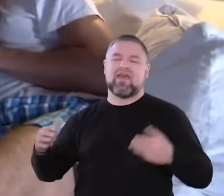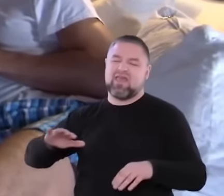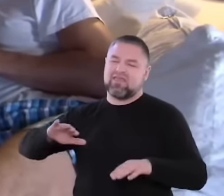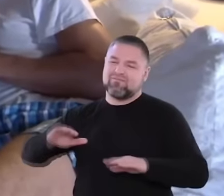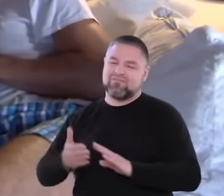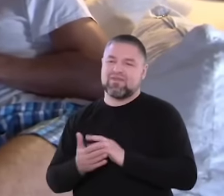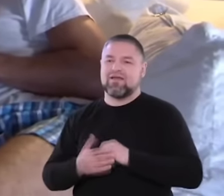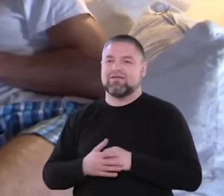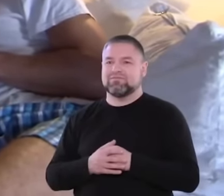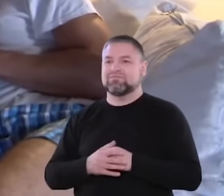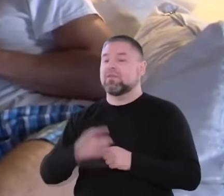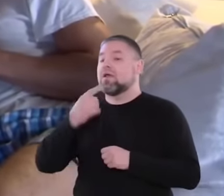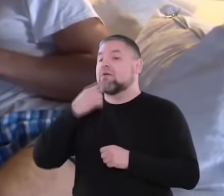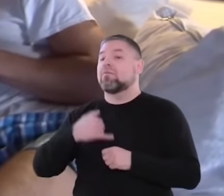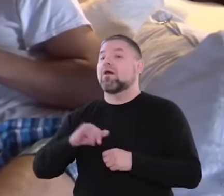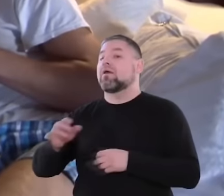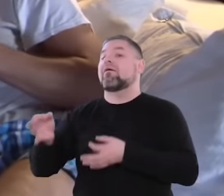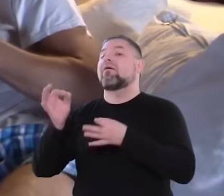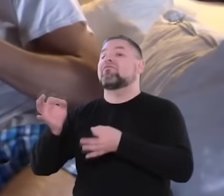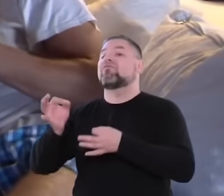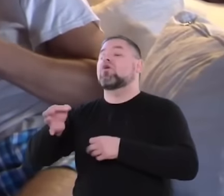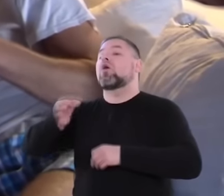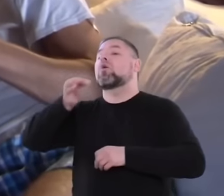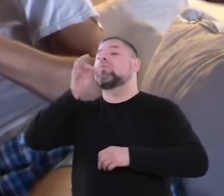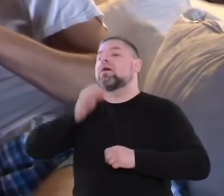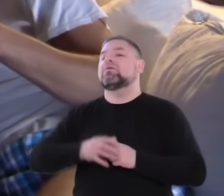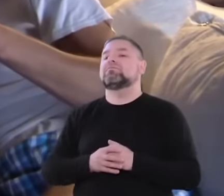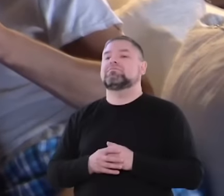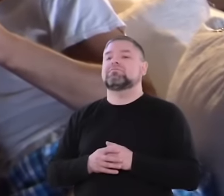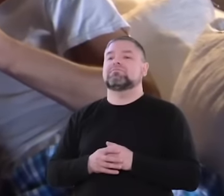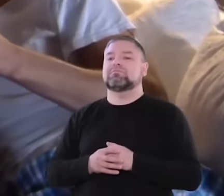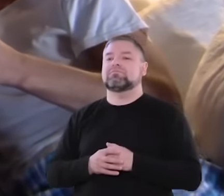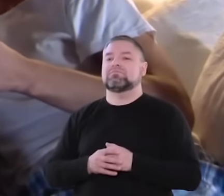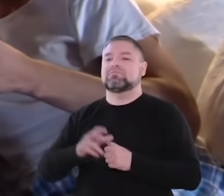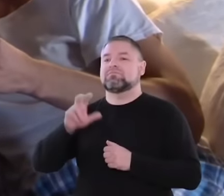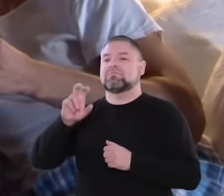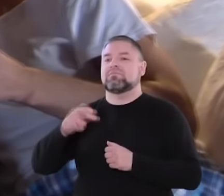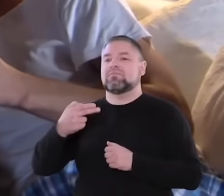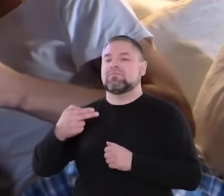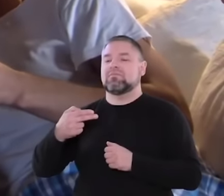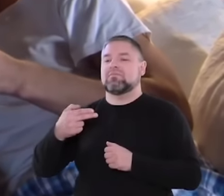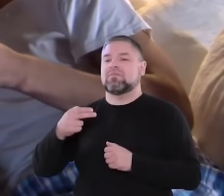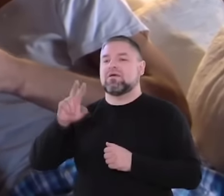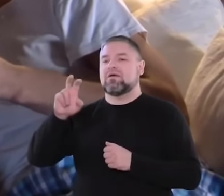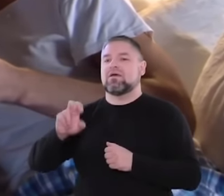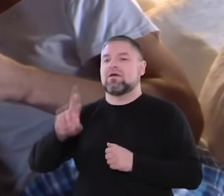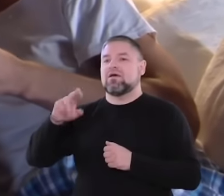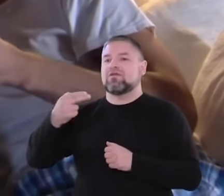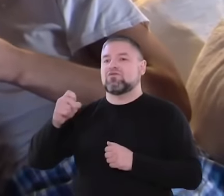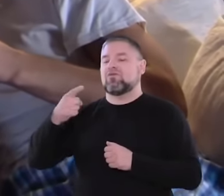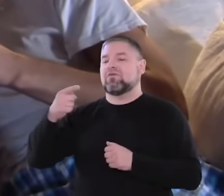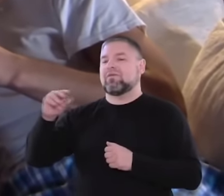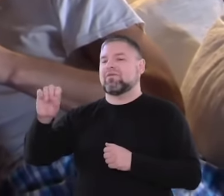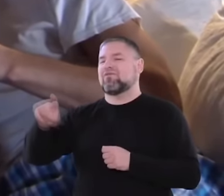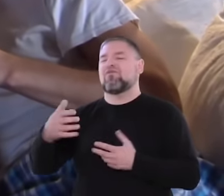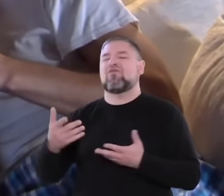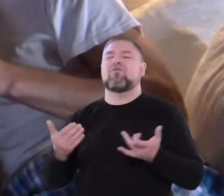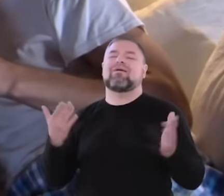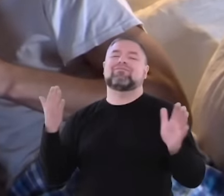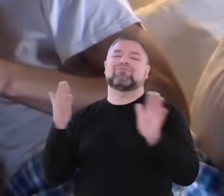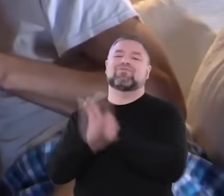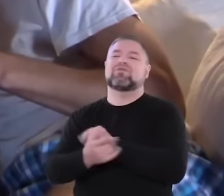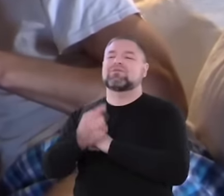znawco. Lepiej powiedz mi, jakie winko pijesz? Chardonnay, to łatwizna. Boże, jak ja cię